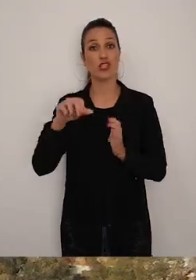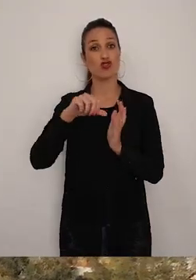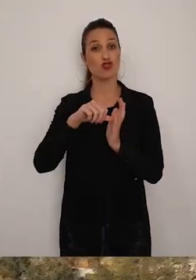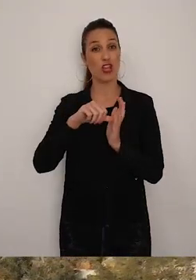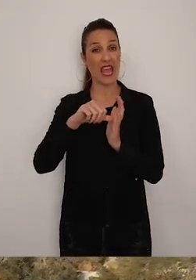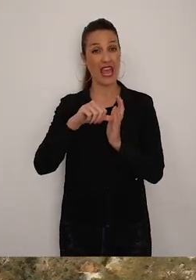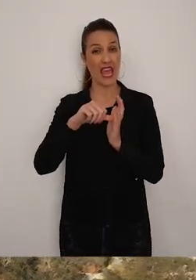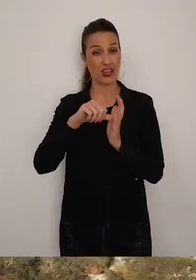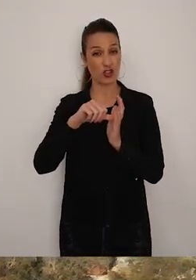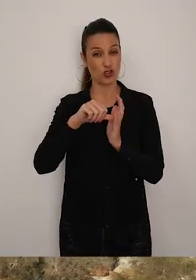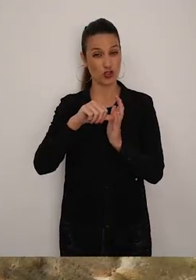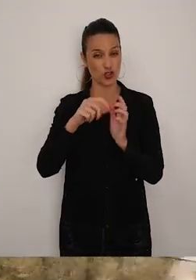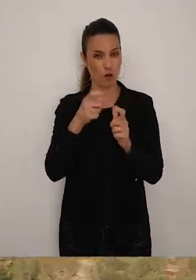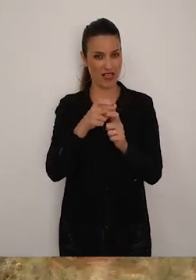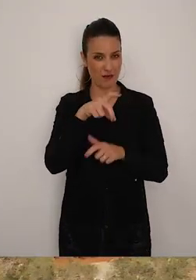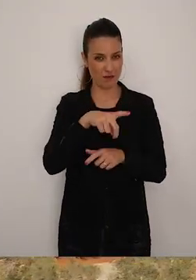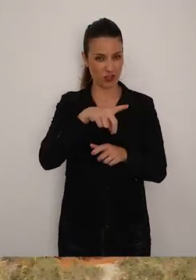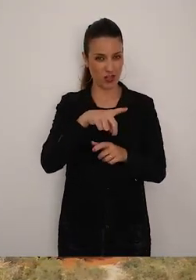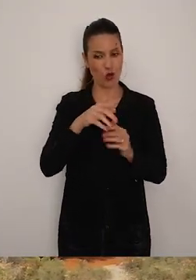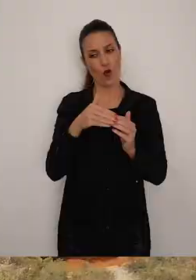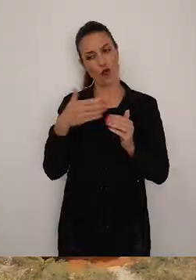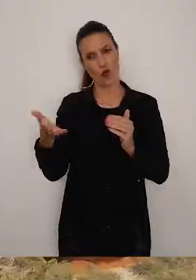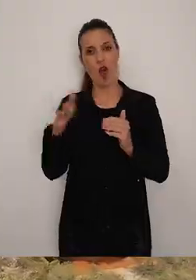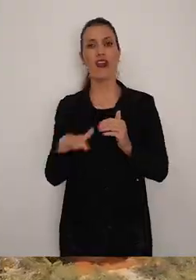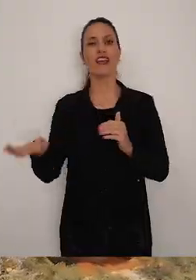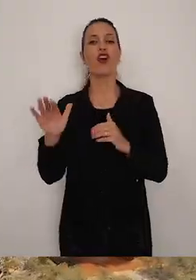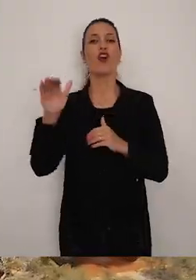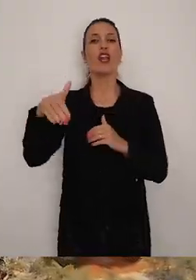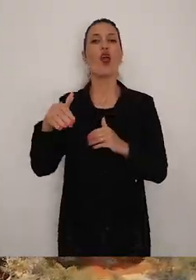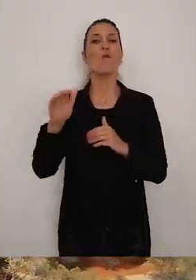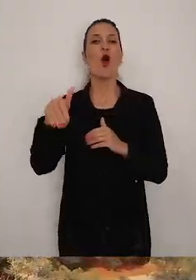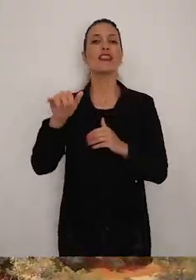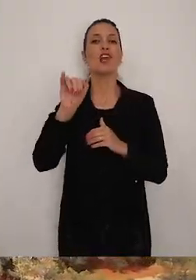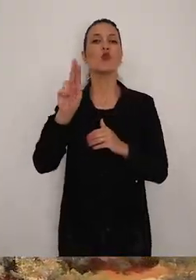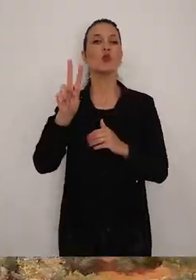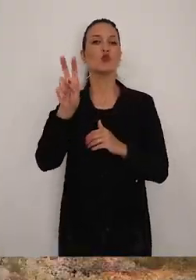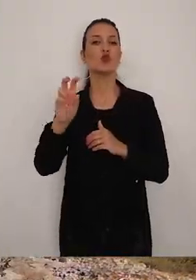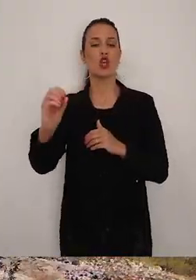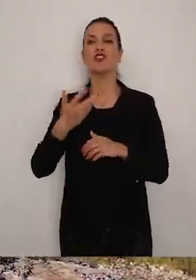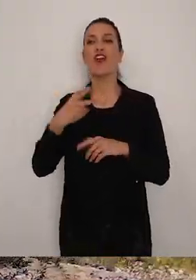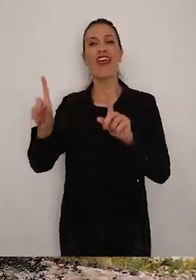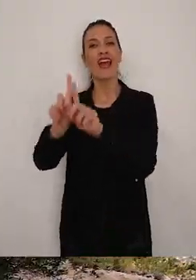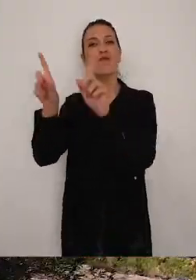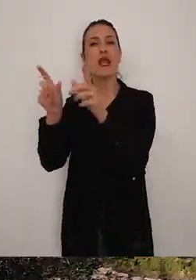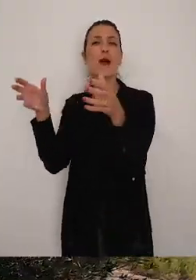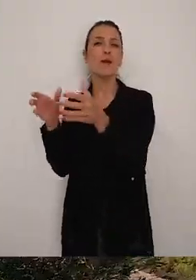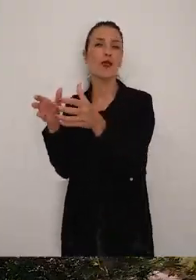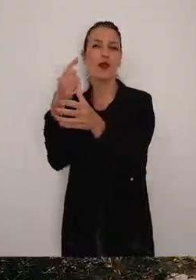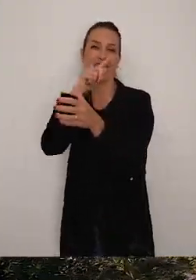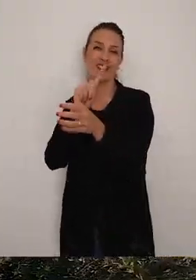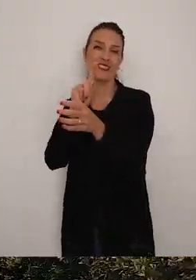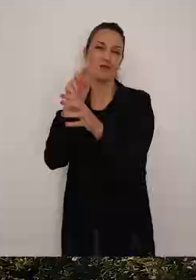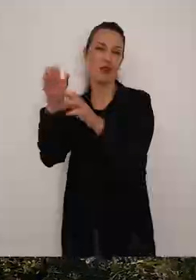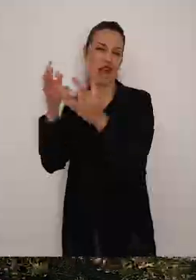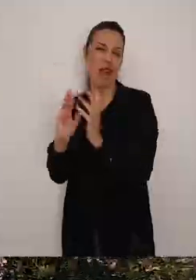Fuori dal centro abitato di Palmarigi, nei pressi di una collina chiamata Monte Iuzzo, vi è una piccola cappella rupestre, poco più grande